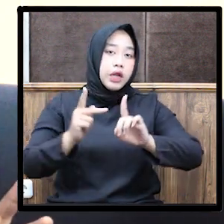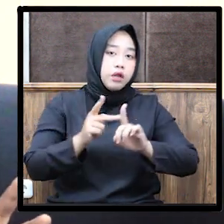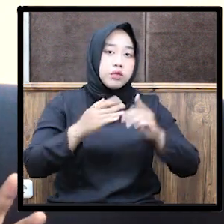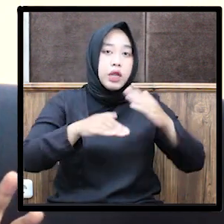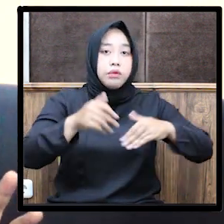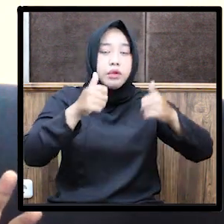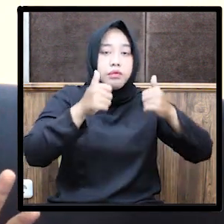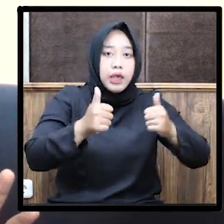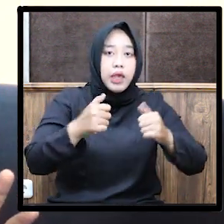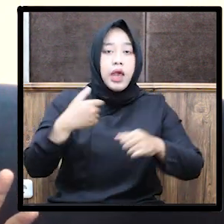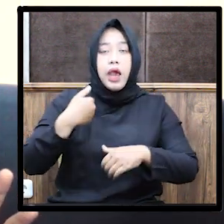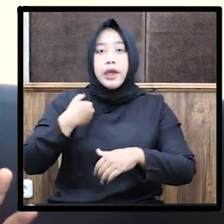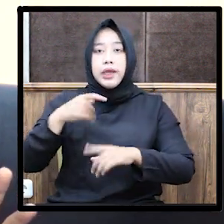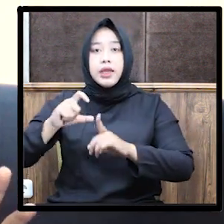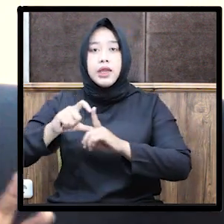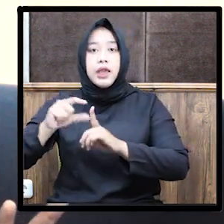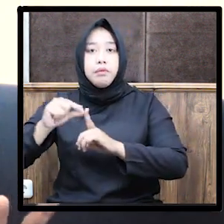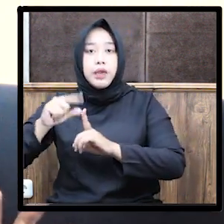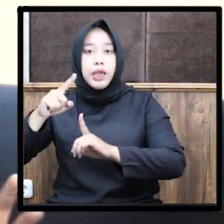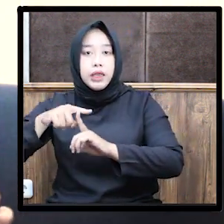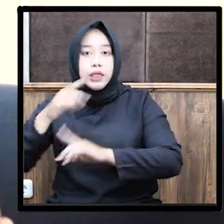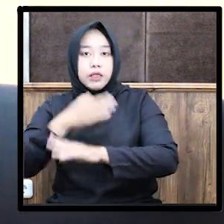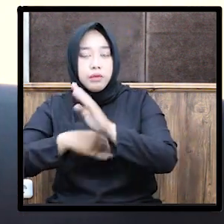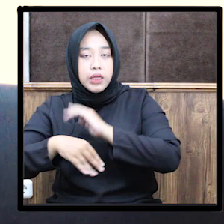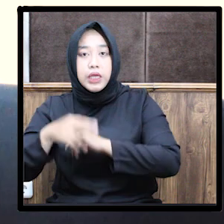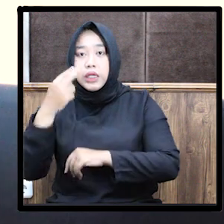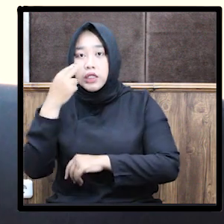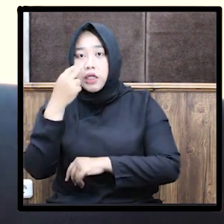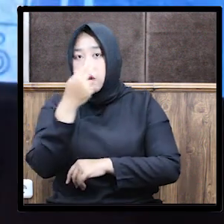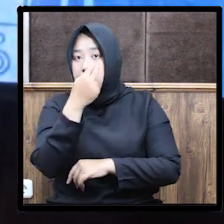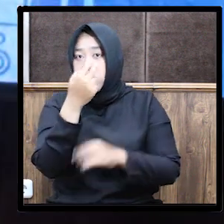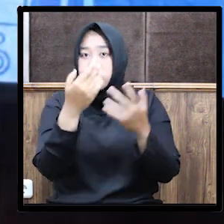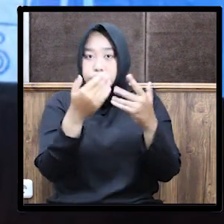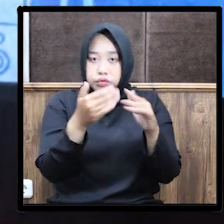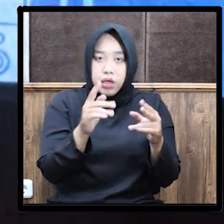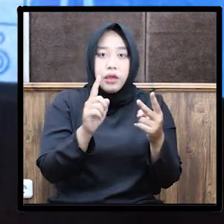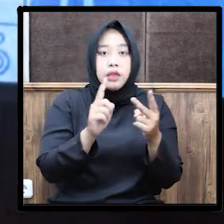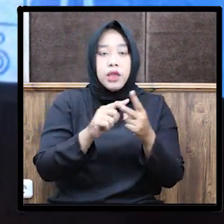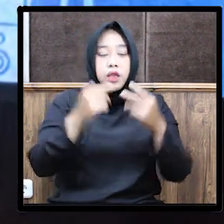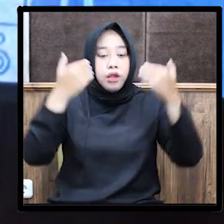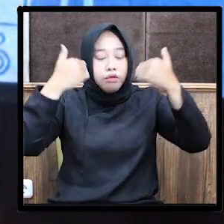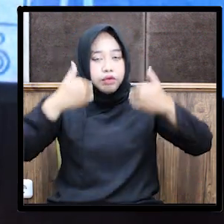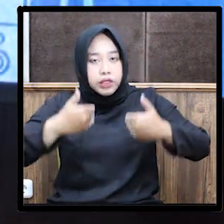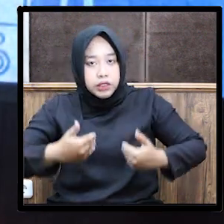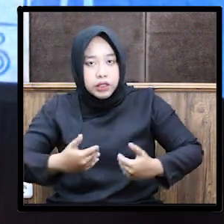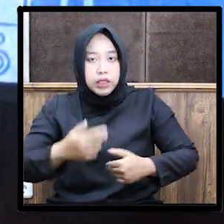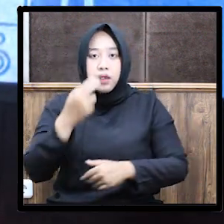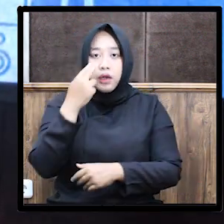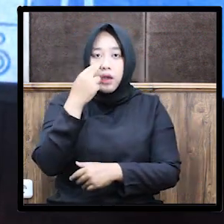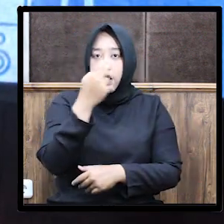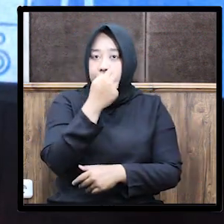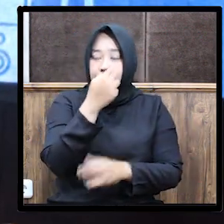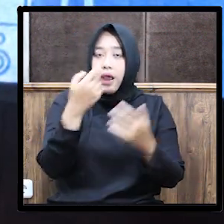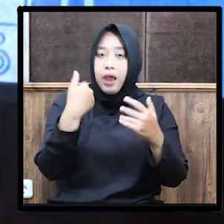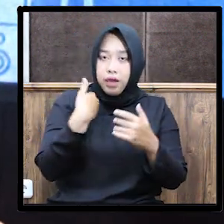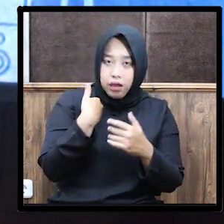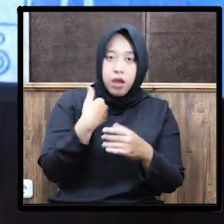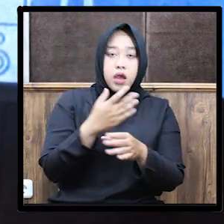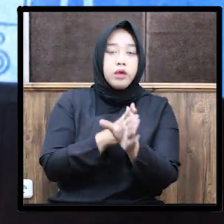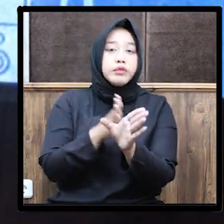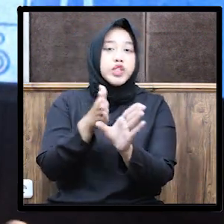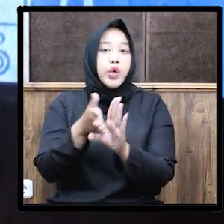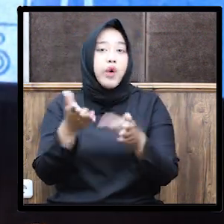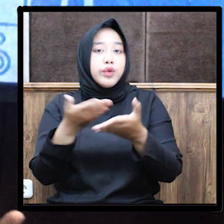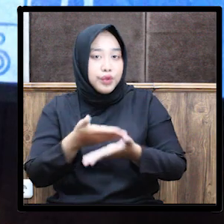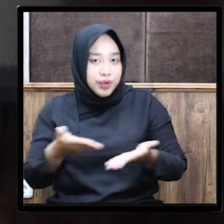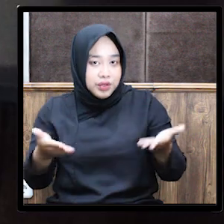data pilah tentang DPT di teman-teman disabilitas. Sudah ada sensoriknya, sudah gitu ya, ada kemudian